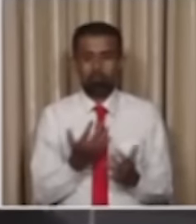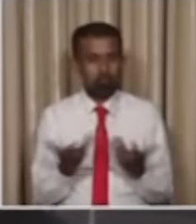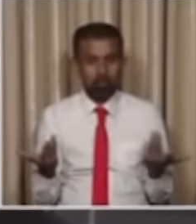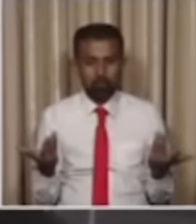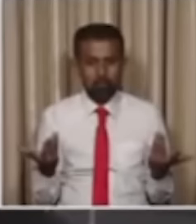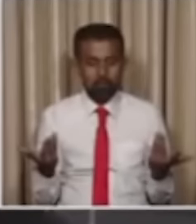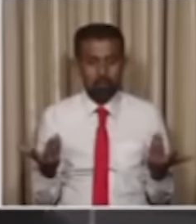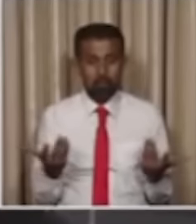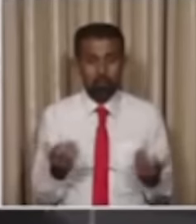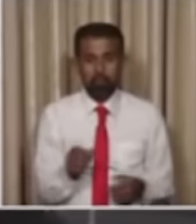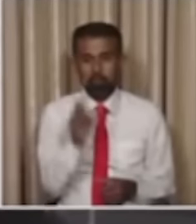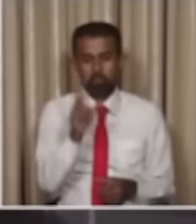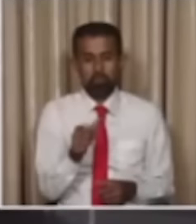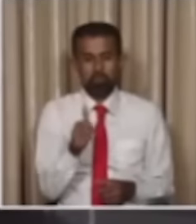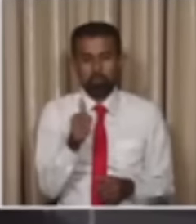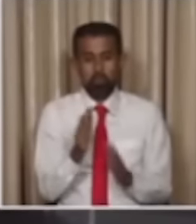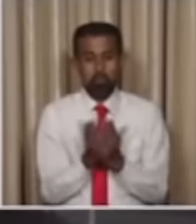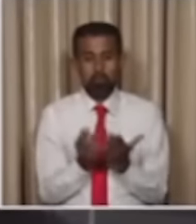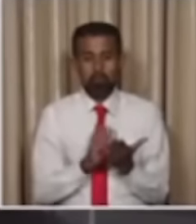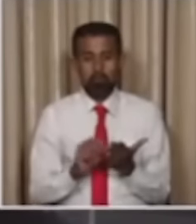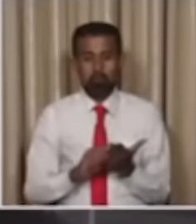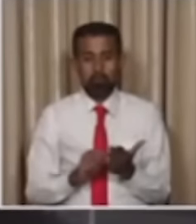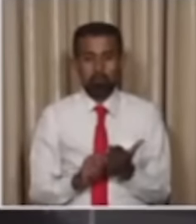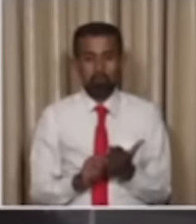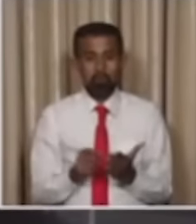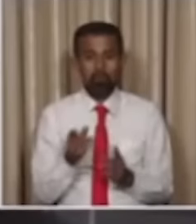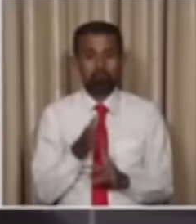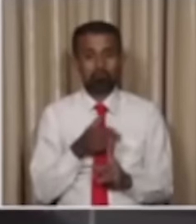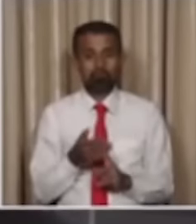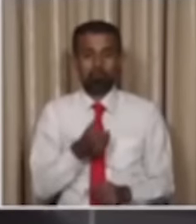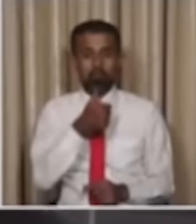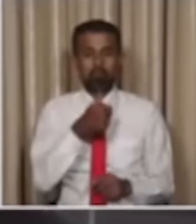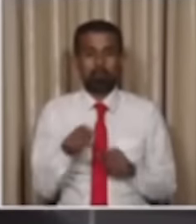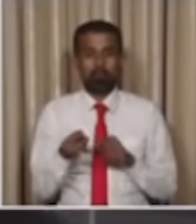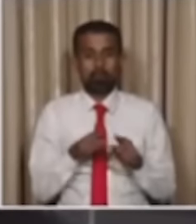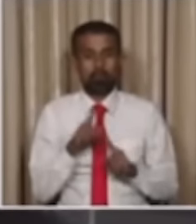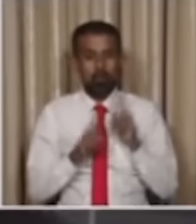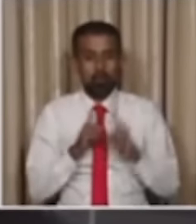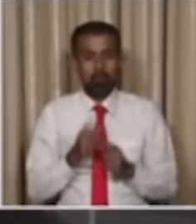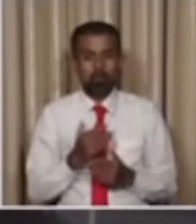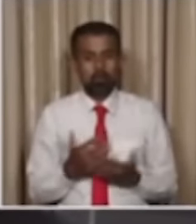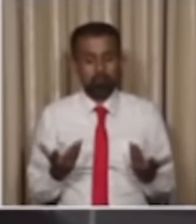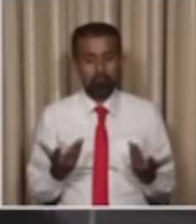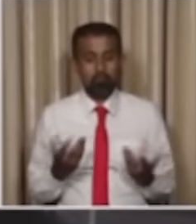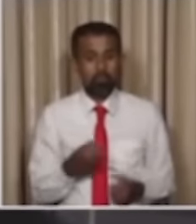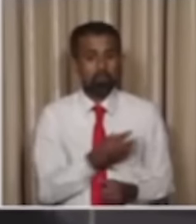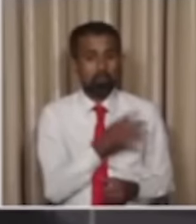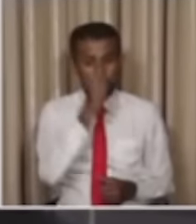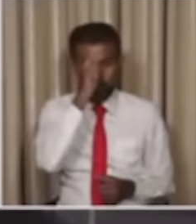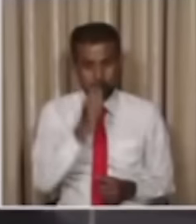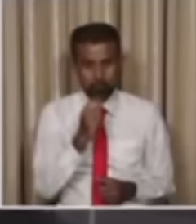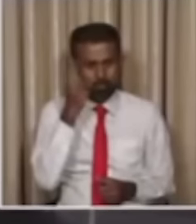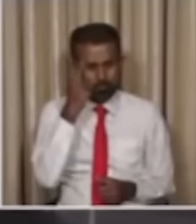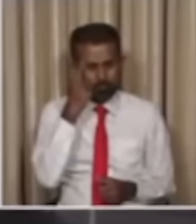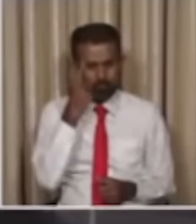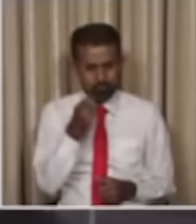එතුමාට කෙලේ ගුණයක් තිබුණේ නැහැ. එතුමා පොතේ ලියන්නේ එතුමා සුද්ධ වෙන්න. ඉතින් මේවා කතා කරන්න නැතුව බෑ. ගෝඨාභය රාජපක්ෂ මහත්තයර මතක